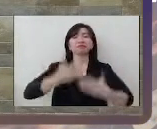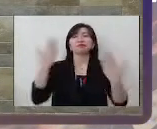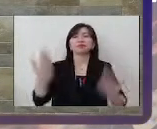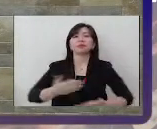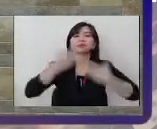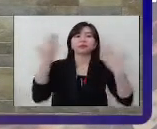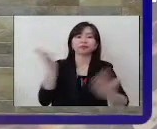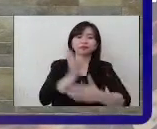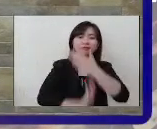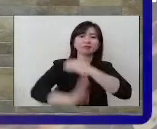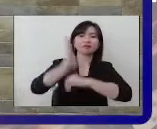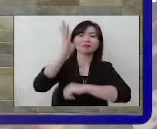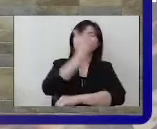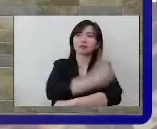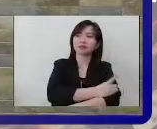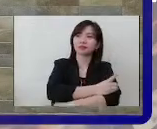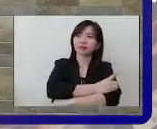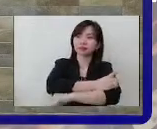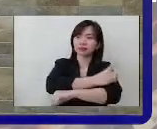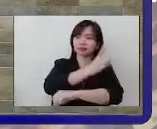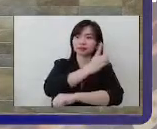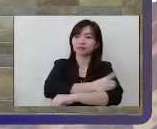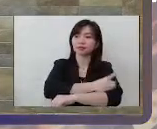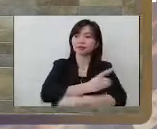birthday to you.